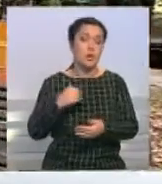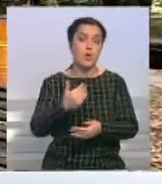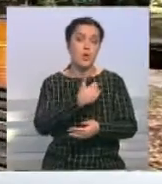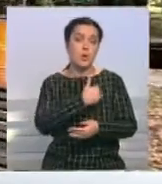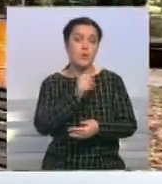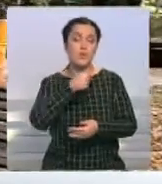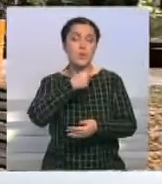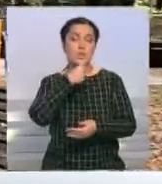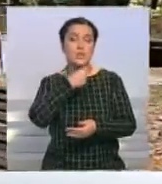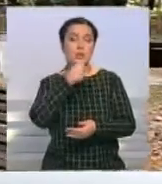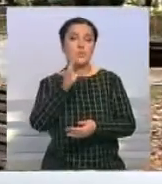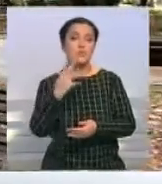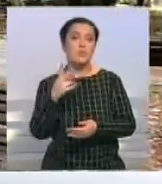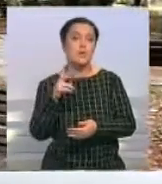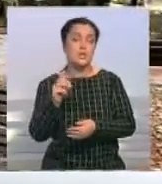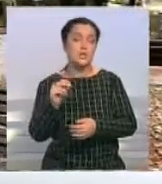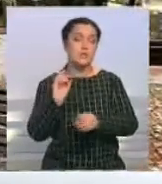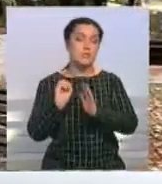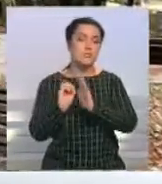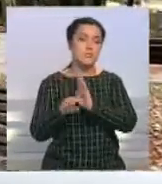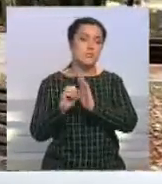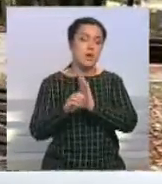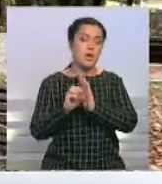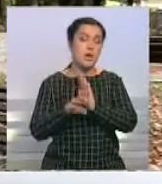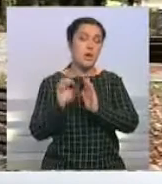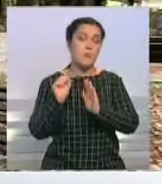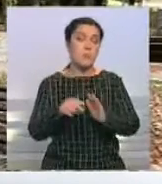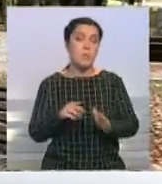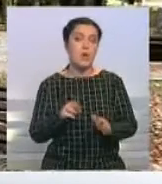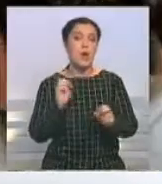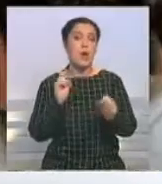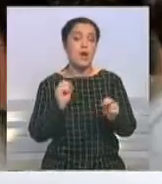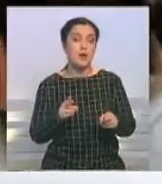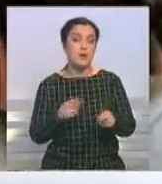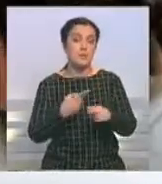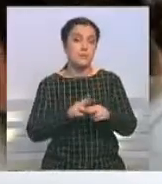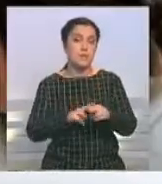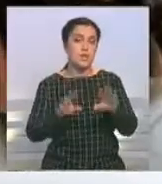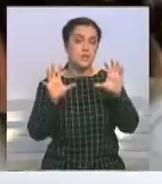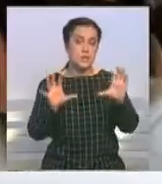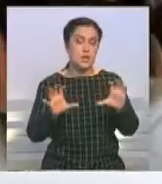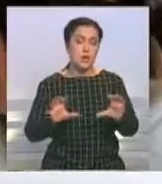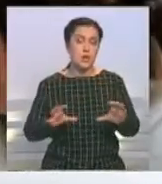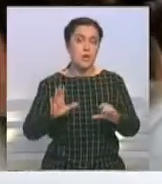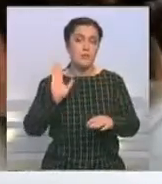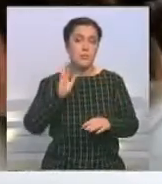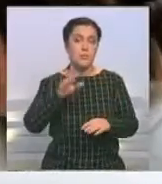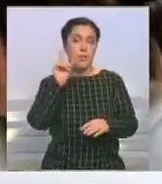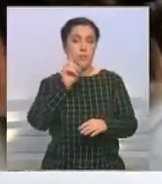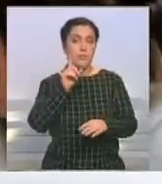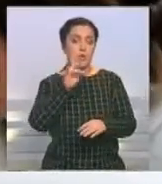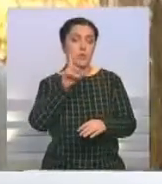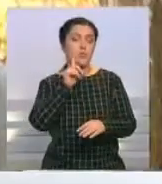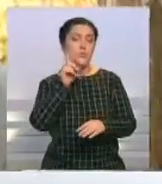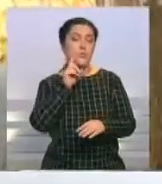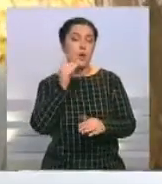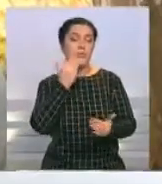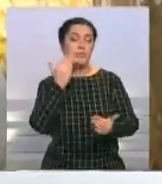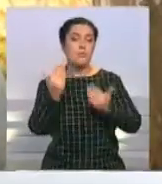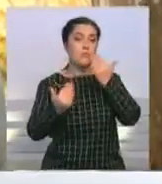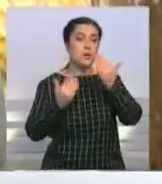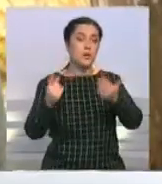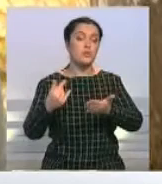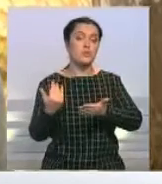кто старше 40 лет на данный момент. Так что о том, насколько хороша эта реформа, уместнее спрашивать у молодых, для которых